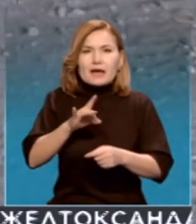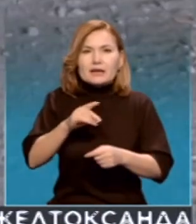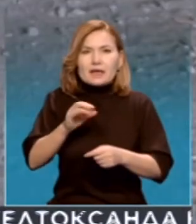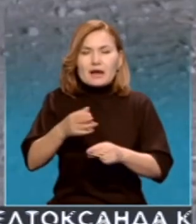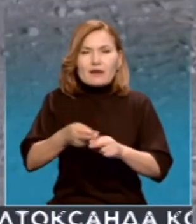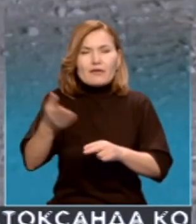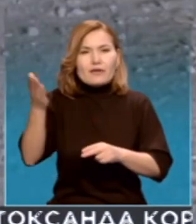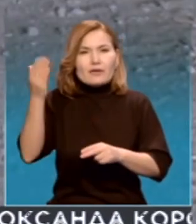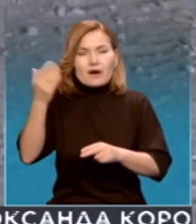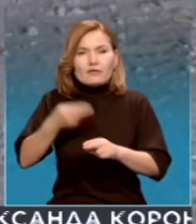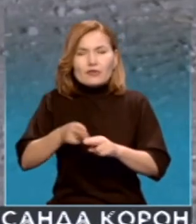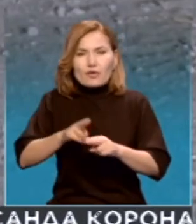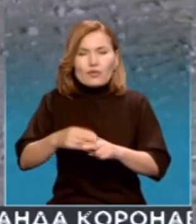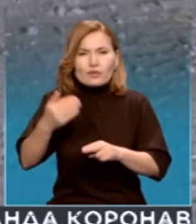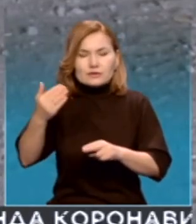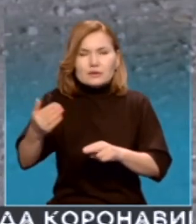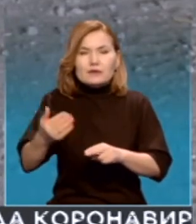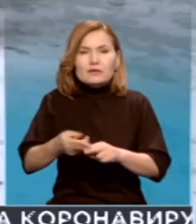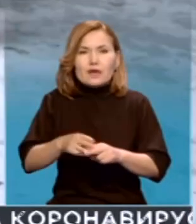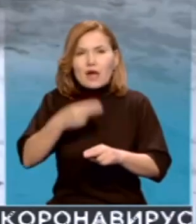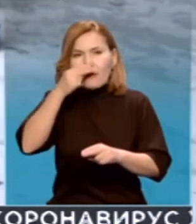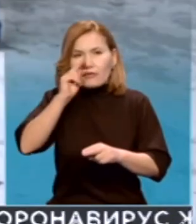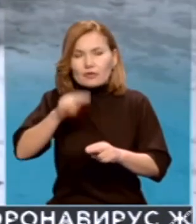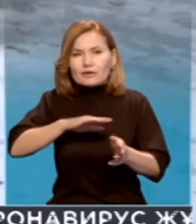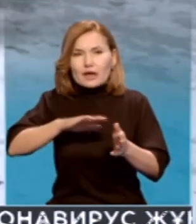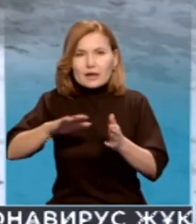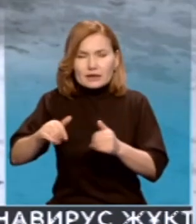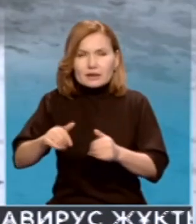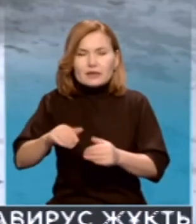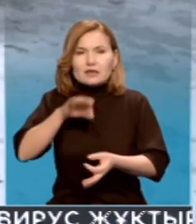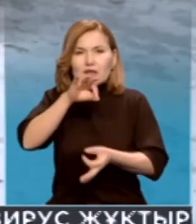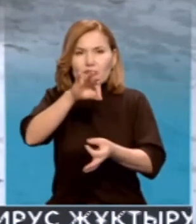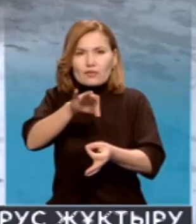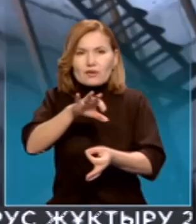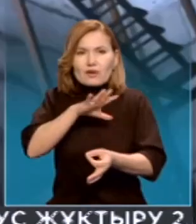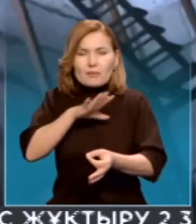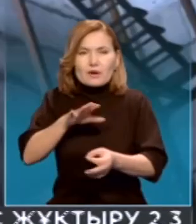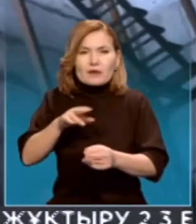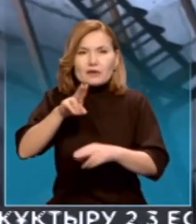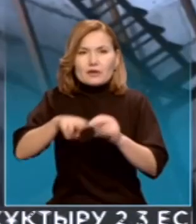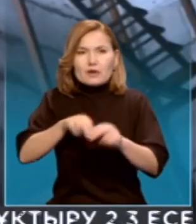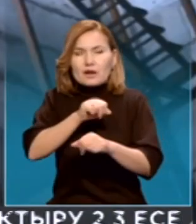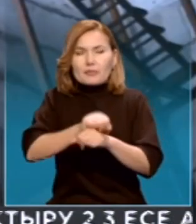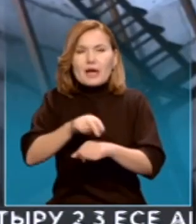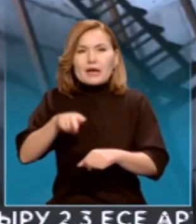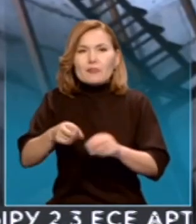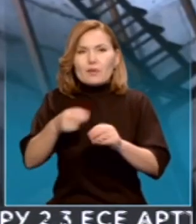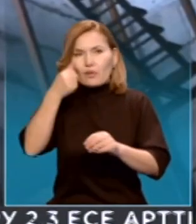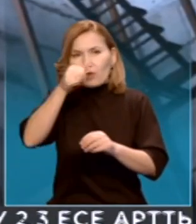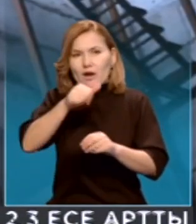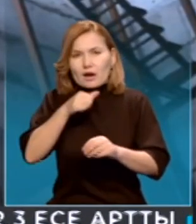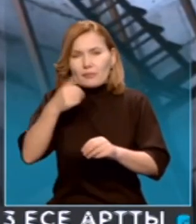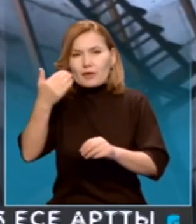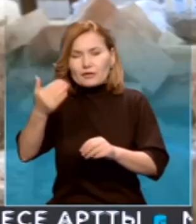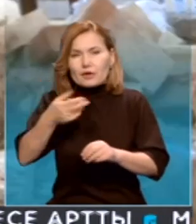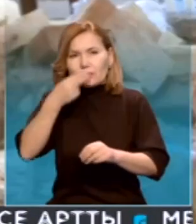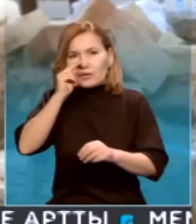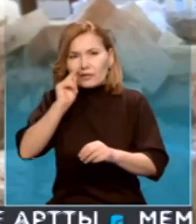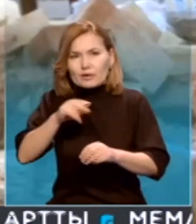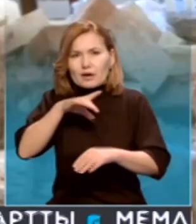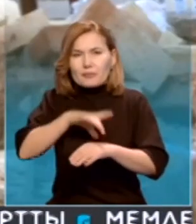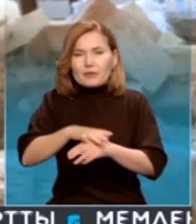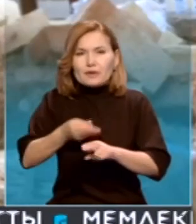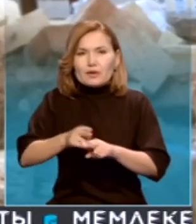Рысқалиевтің атышулы ісінен кейін аяқсыз қалған еді. Осы деректің аясында 2012 жылы мергер мекеменің үстінен де қылмыстық іс қозғалды. Қазір